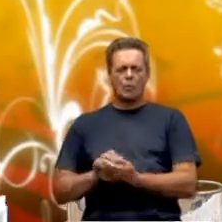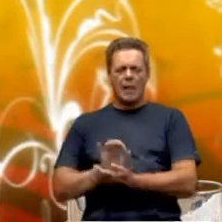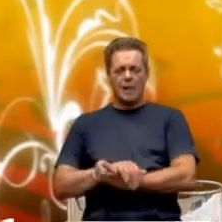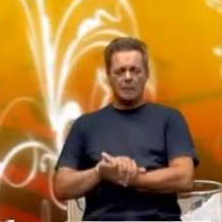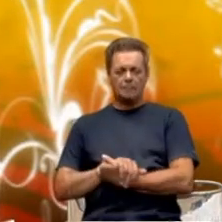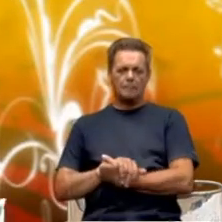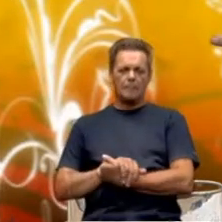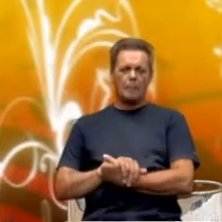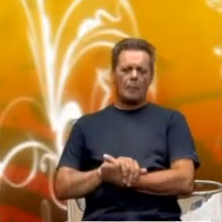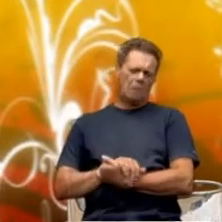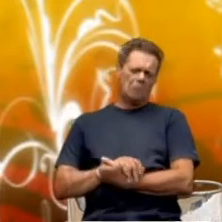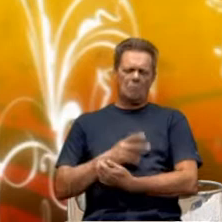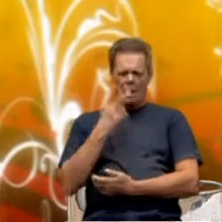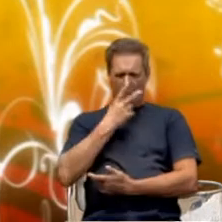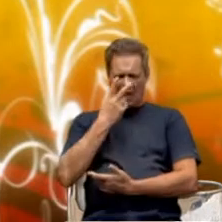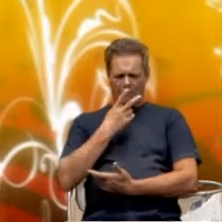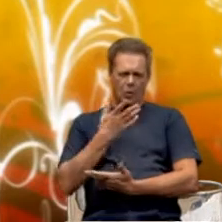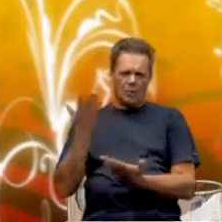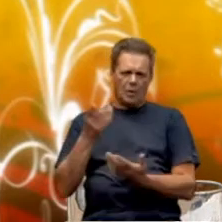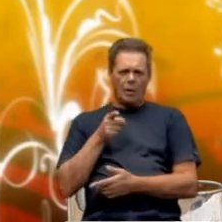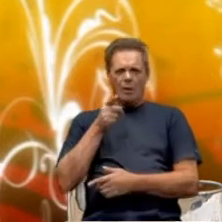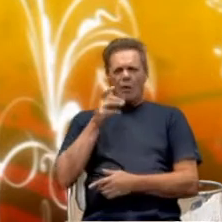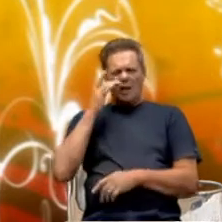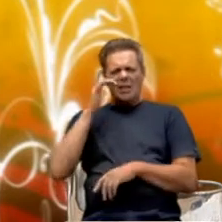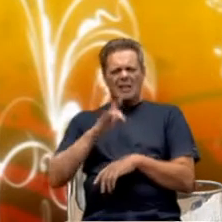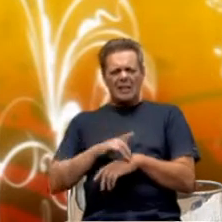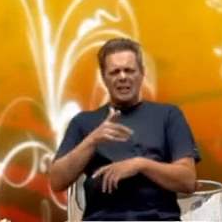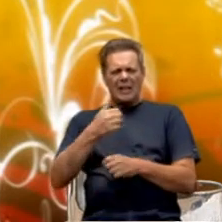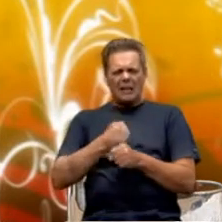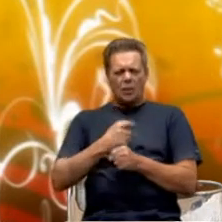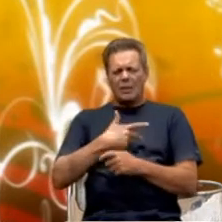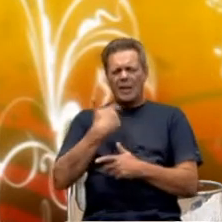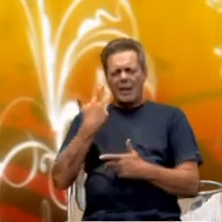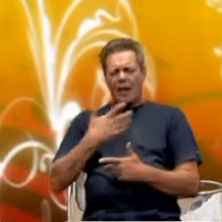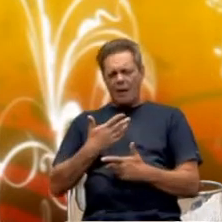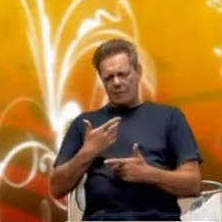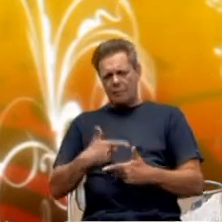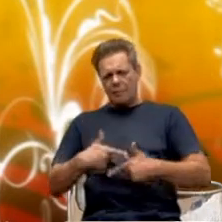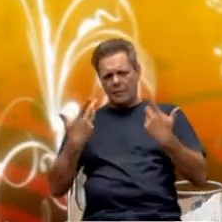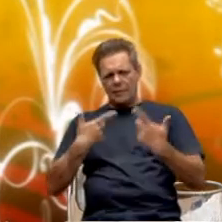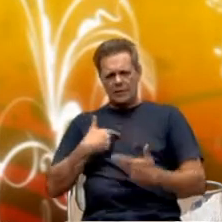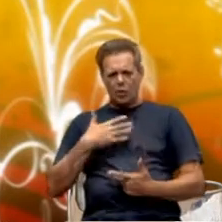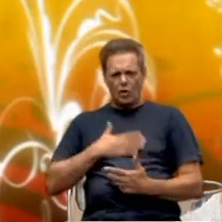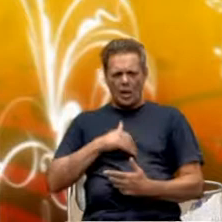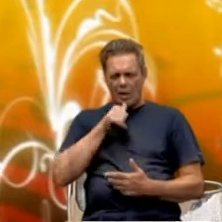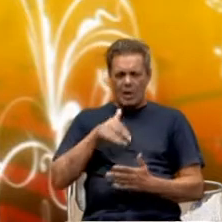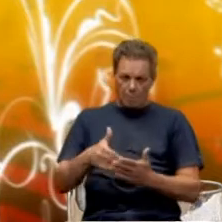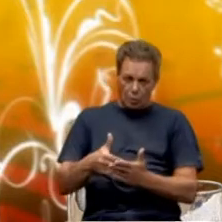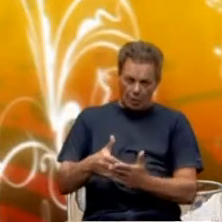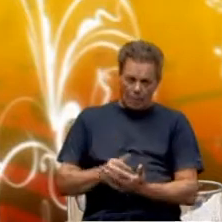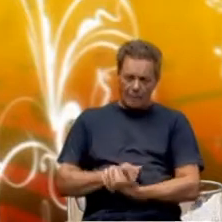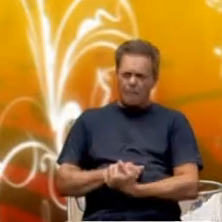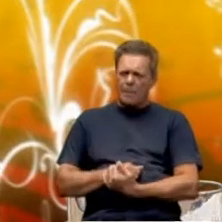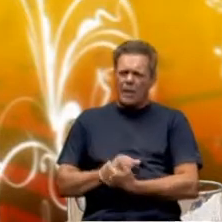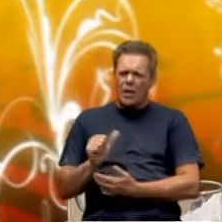Naravno, cilj te radionice je osvijestiti svoje želje i potrebe. I još